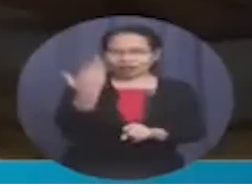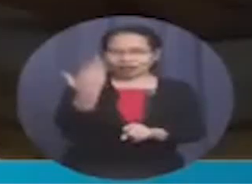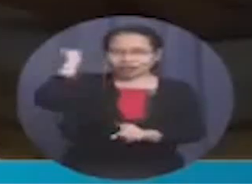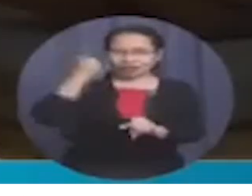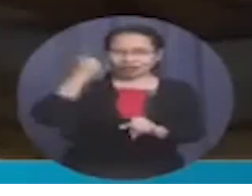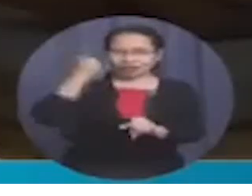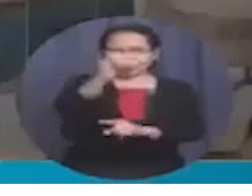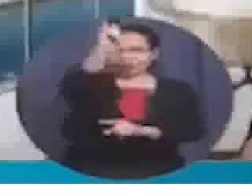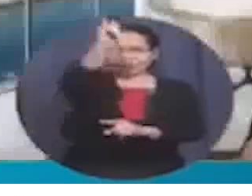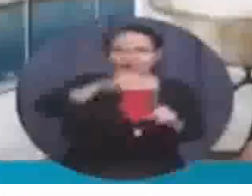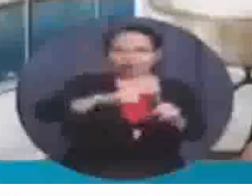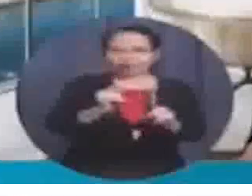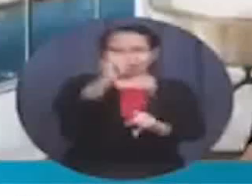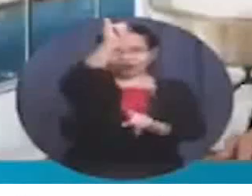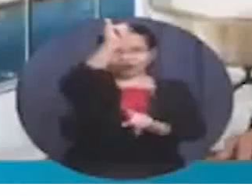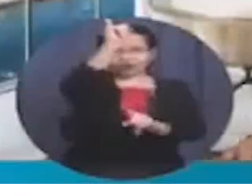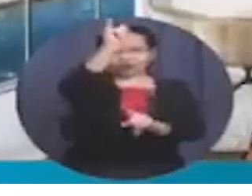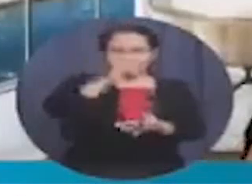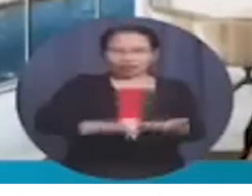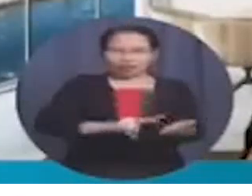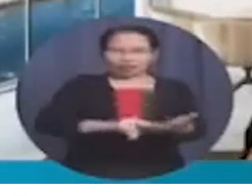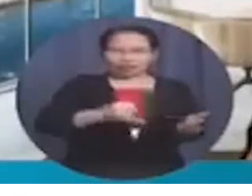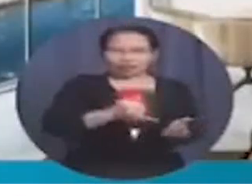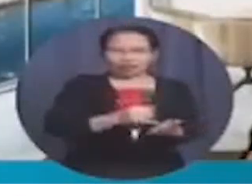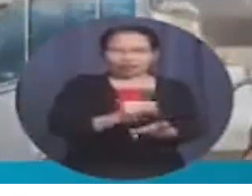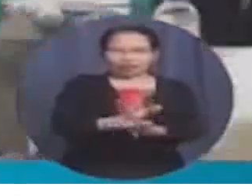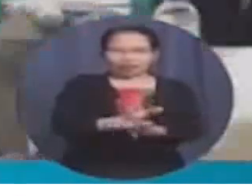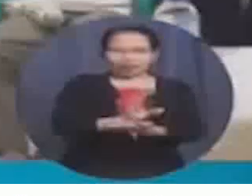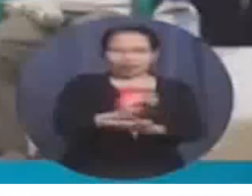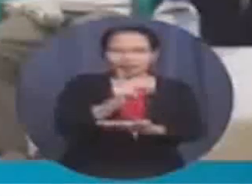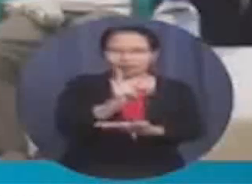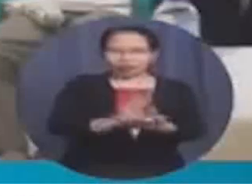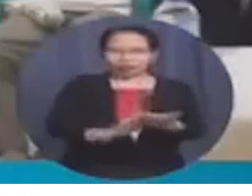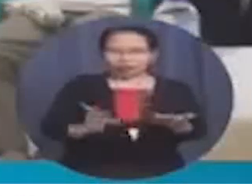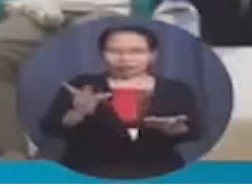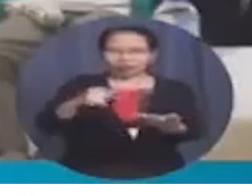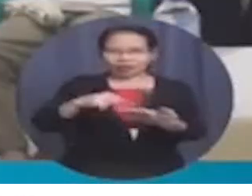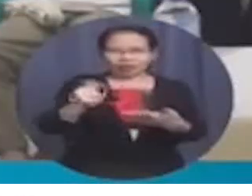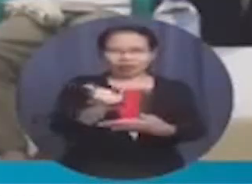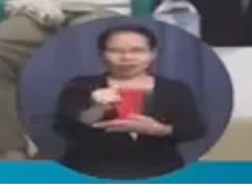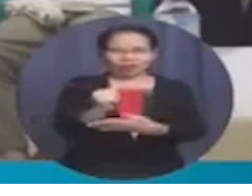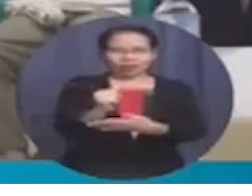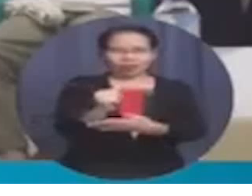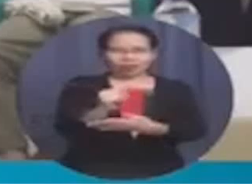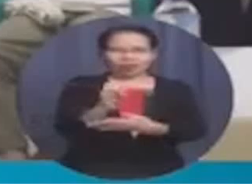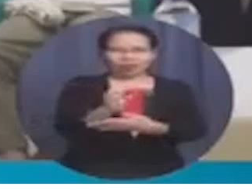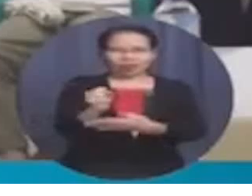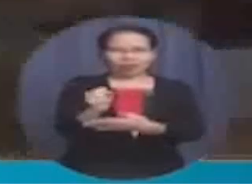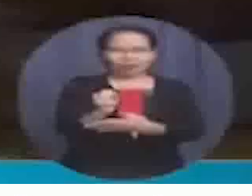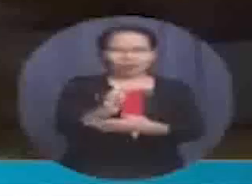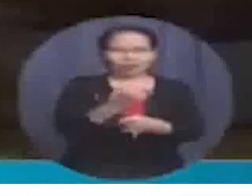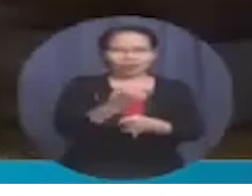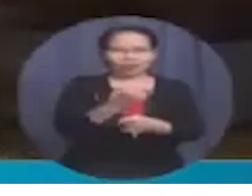was from eternity to eternity. Basahin natin ang 1:17 of James, kapatid na Daniel.